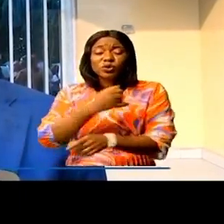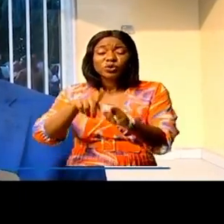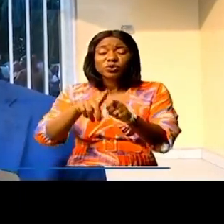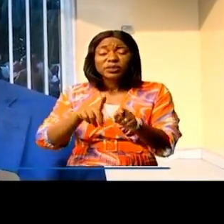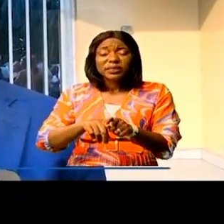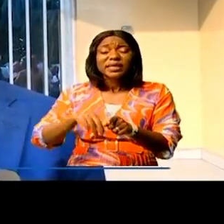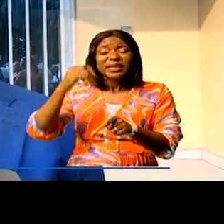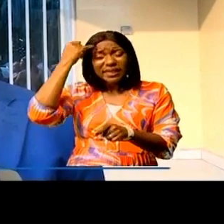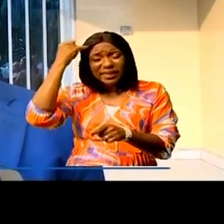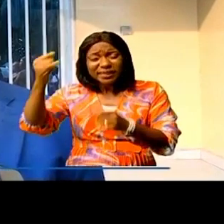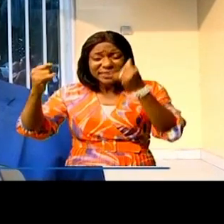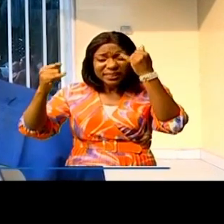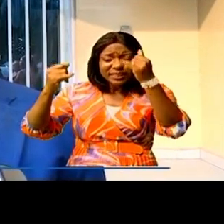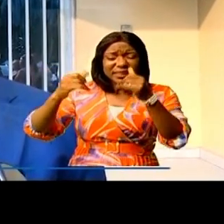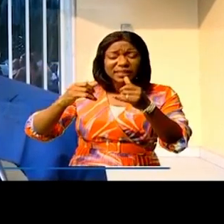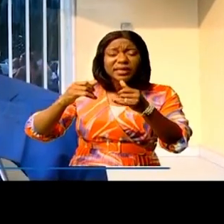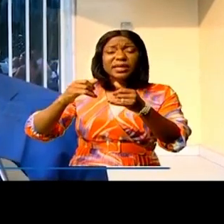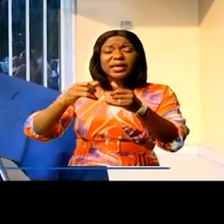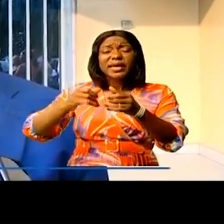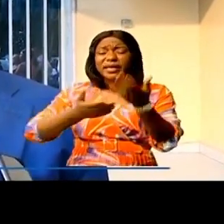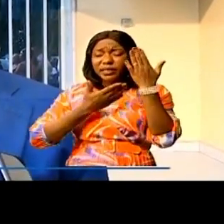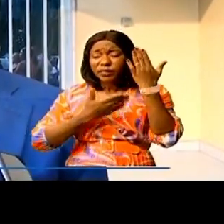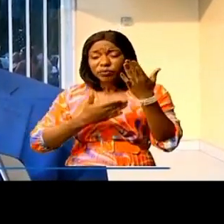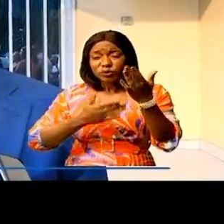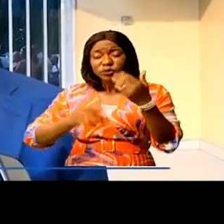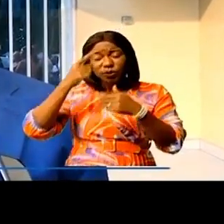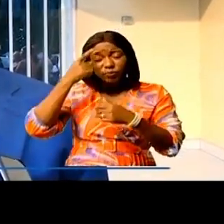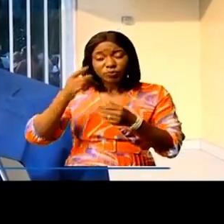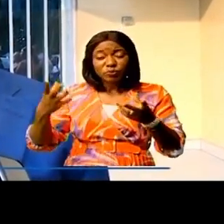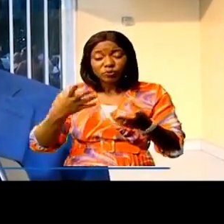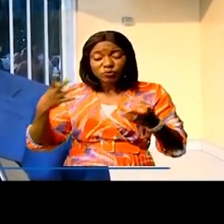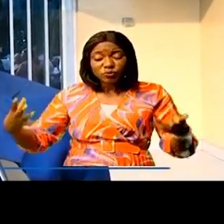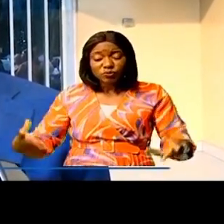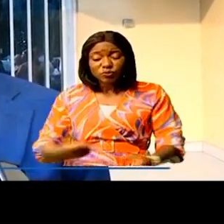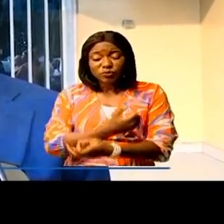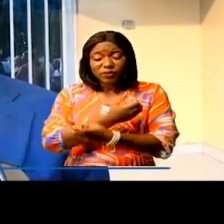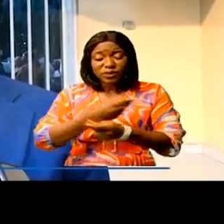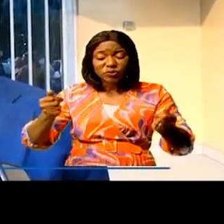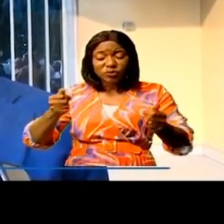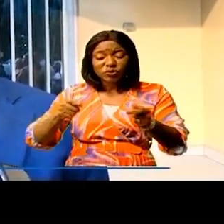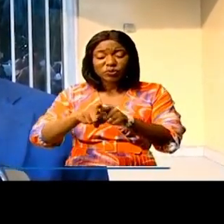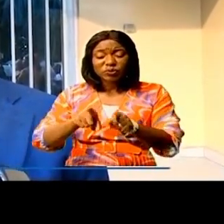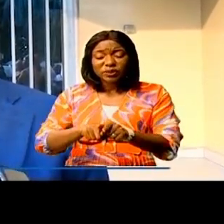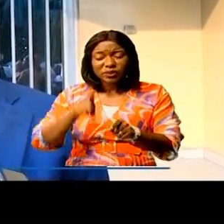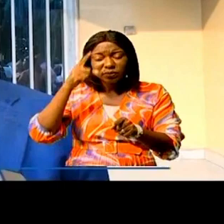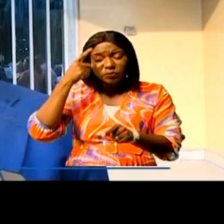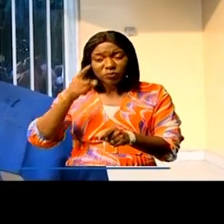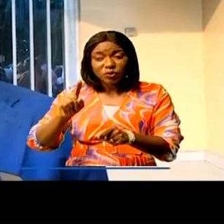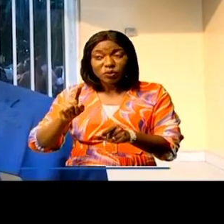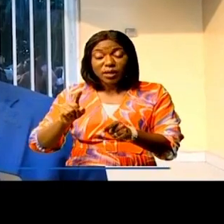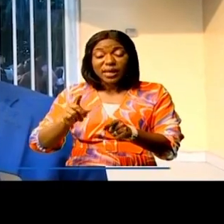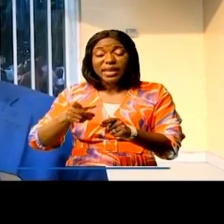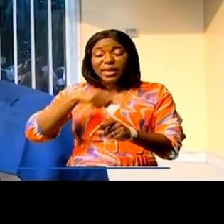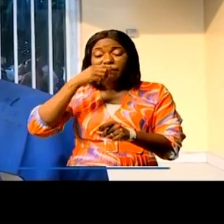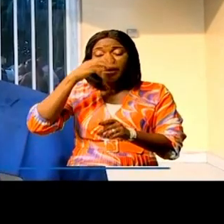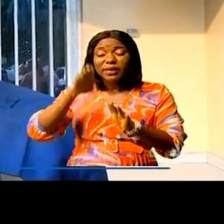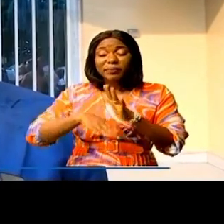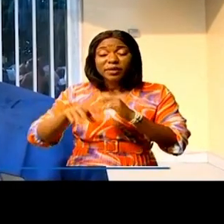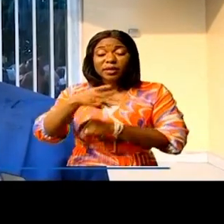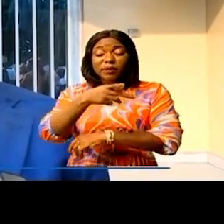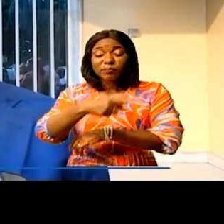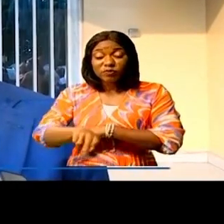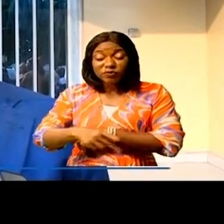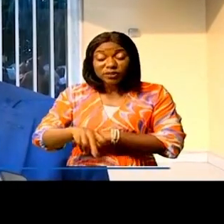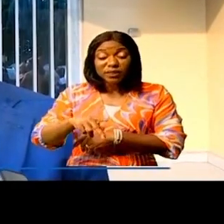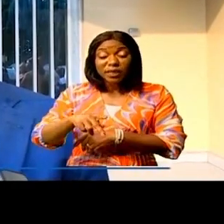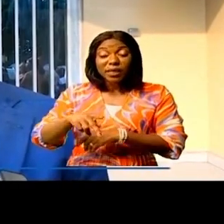comptent pour aider l'exécutif à solutionner les problèmes de la pacification de l'Ituri. Donc l'Assemblée provinciale est en